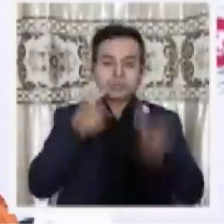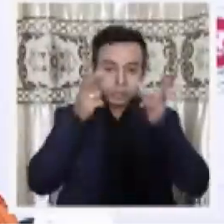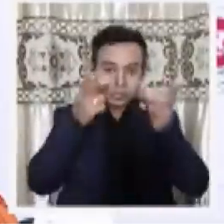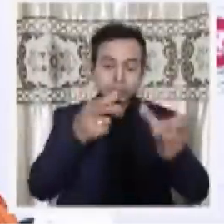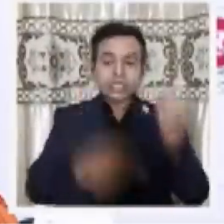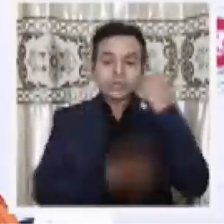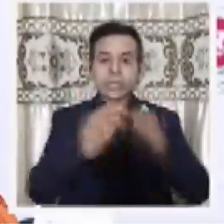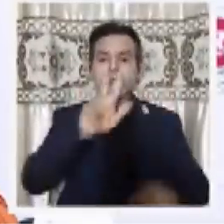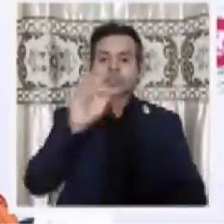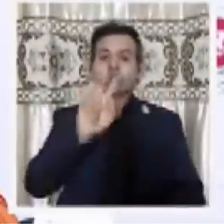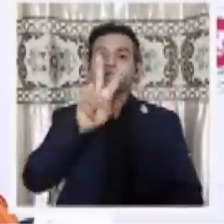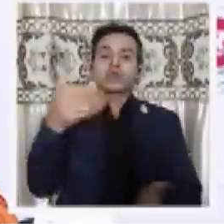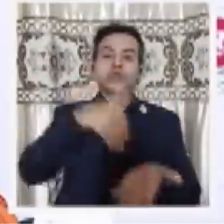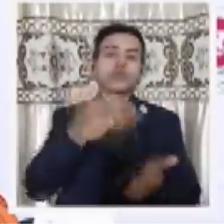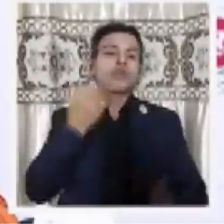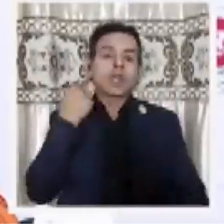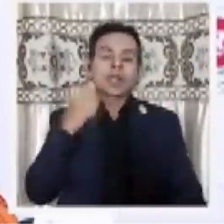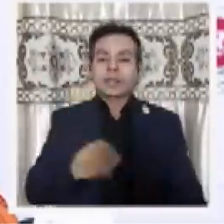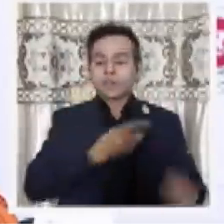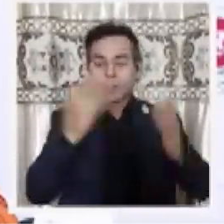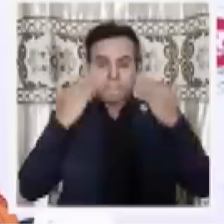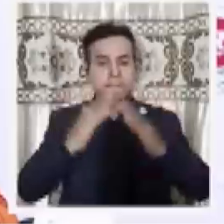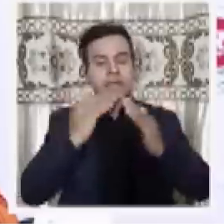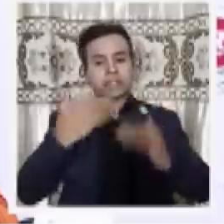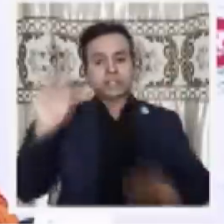0131379138 থেকে 40 পর্যন্ত।